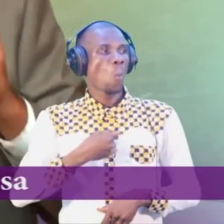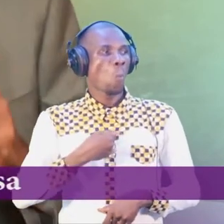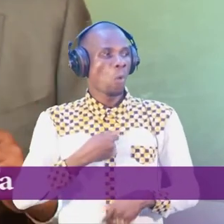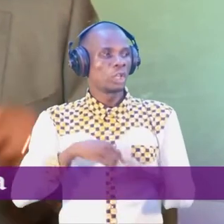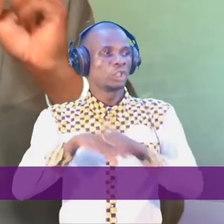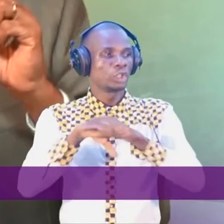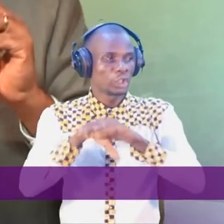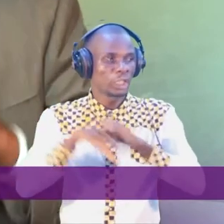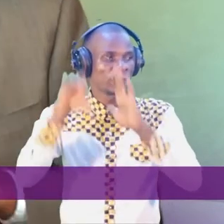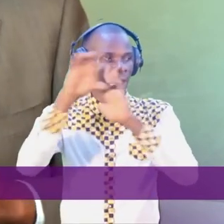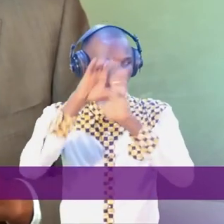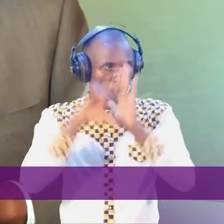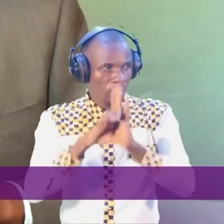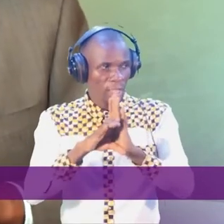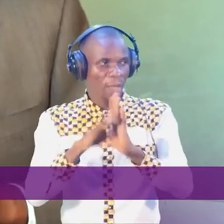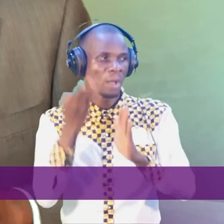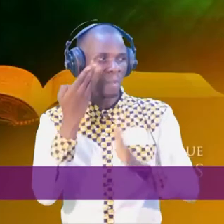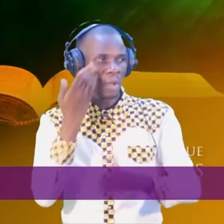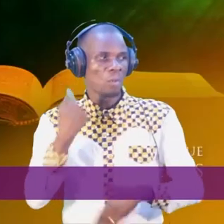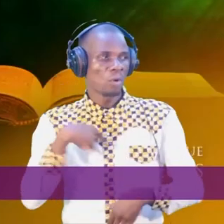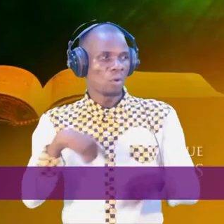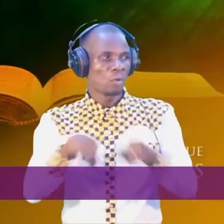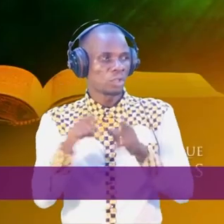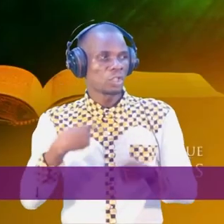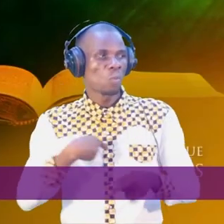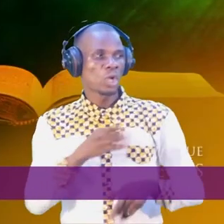Yesu anasema hivi katika Yohane 15 fungu la 10.